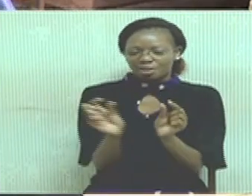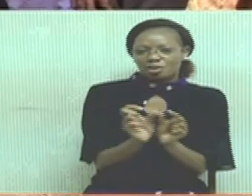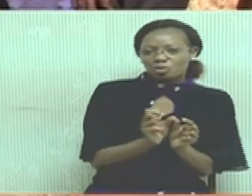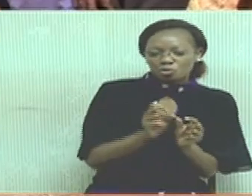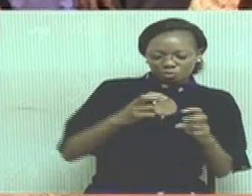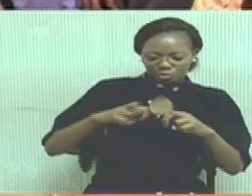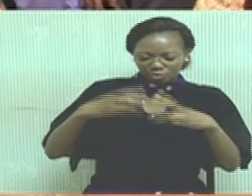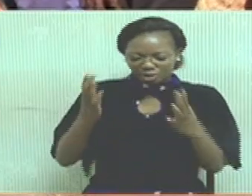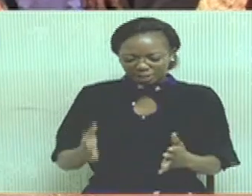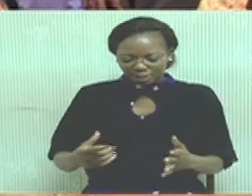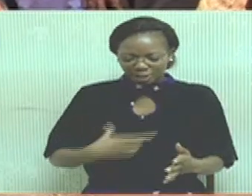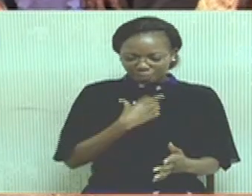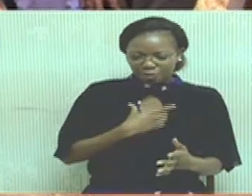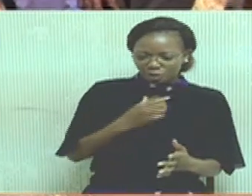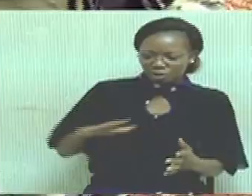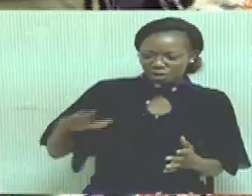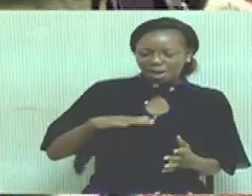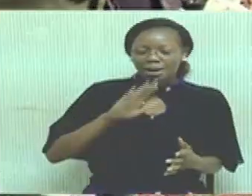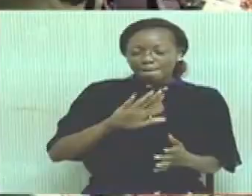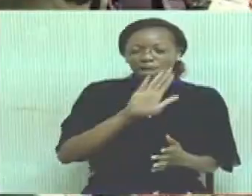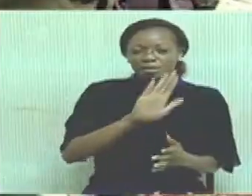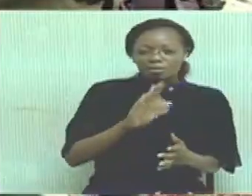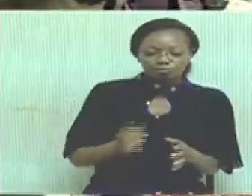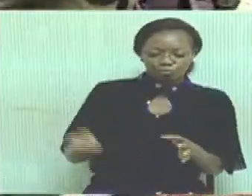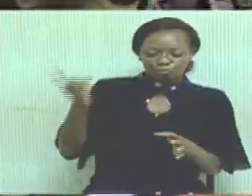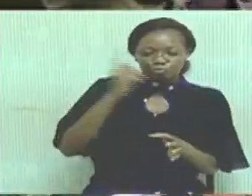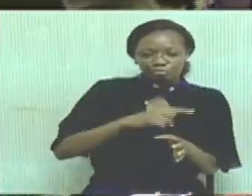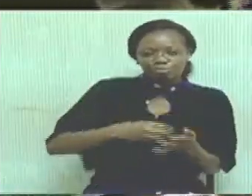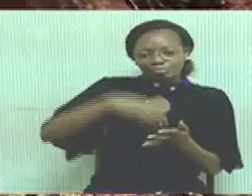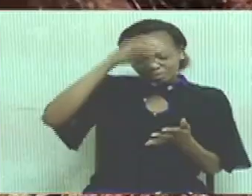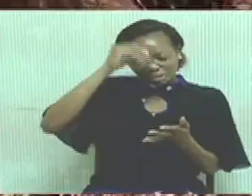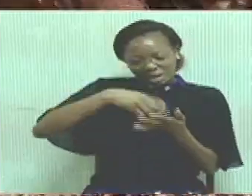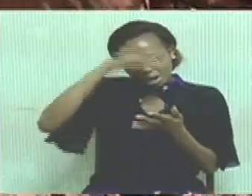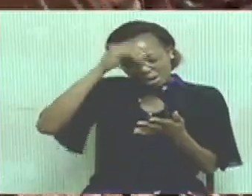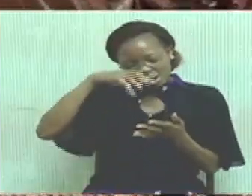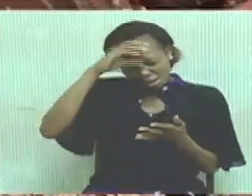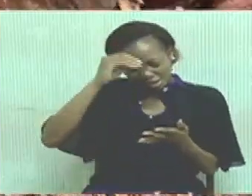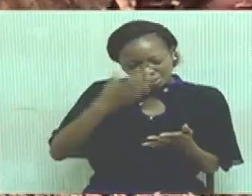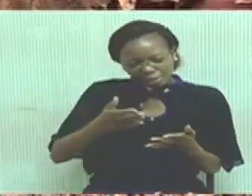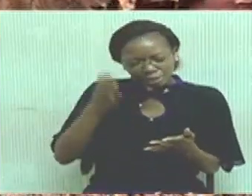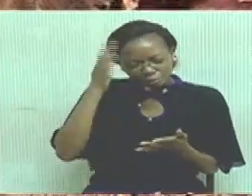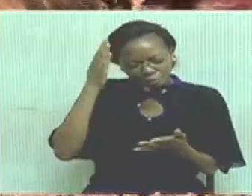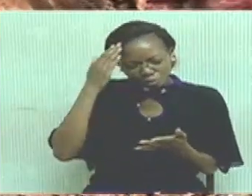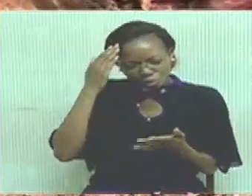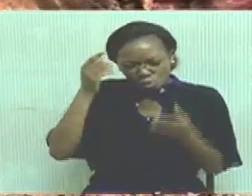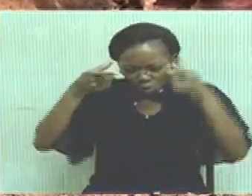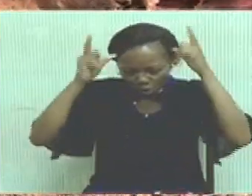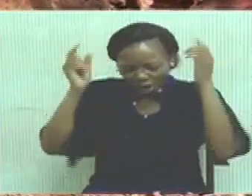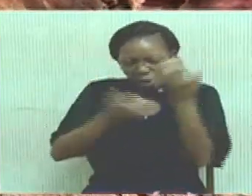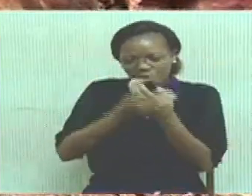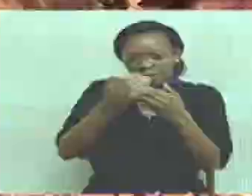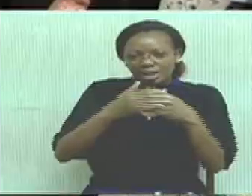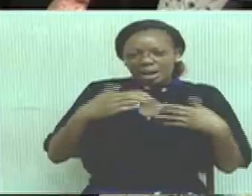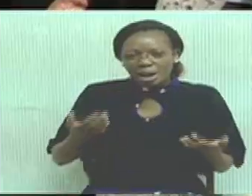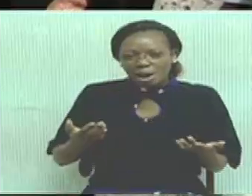10,000. Si hayo tu, mama huyu hupendelea kuongeza maarifa yake ili kuwa mkulima mwema. Ndio